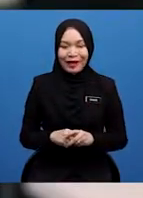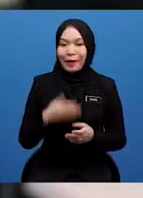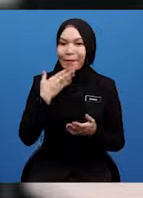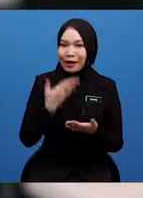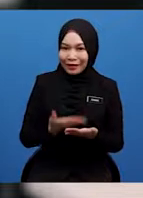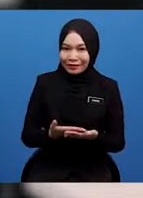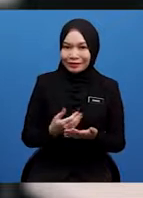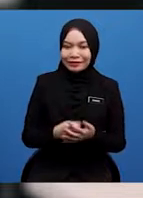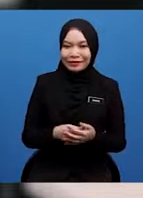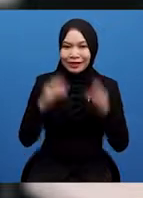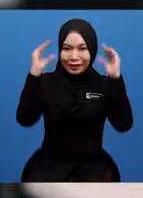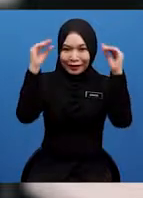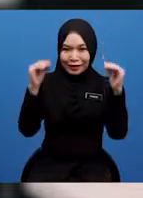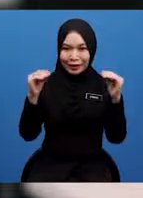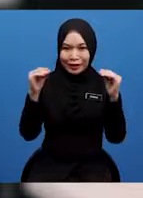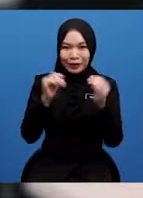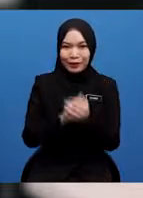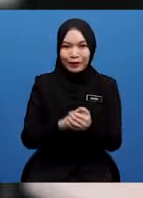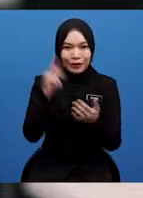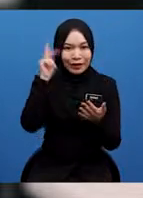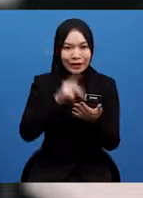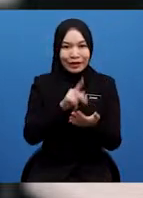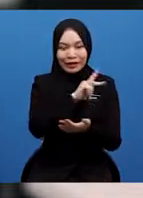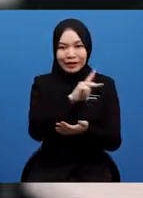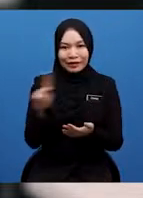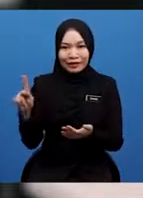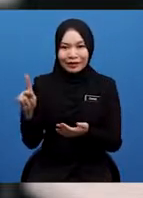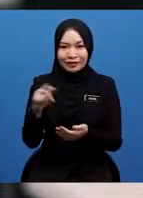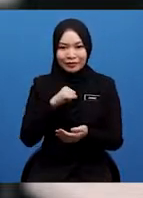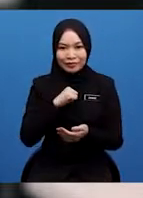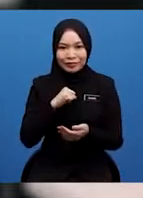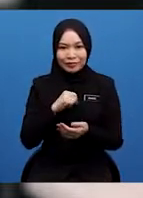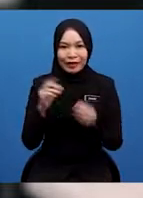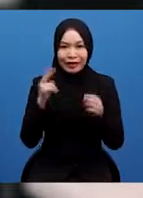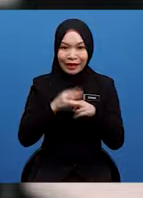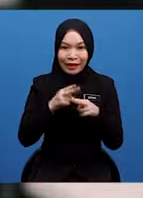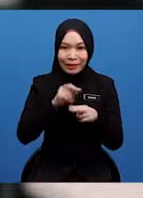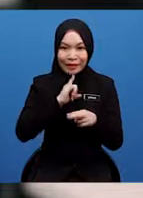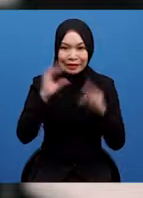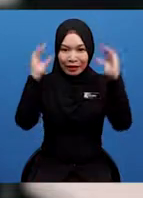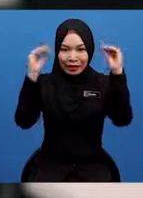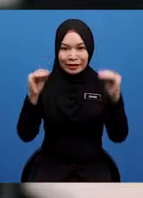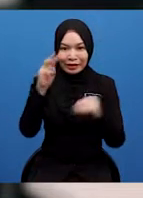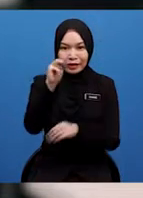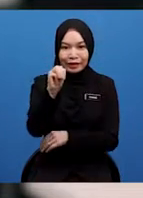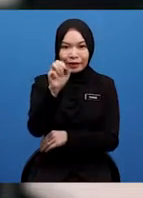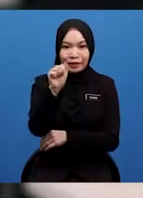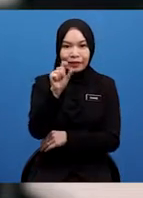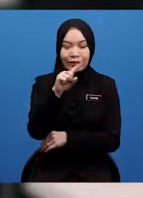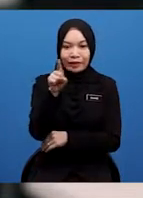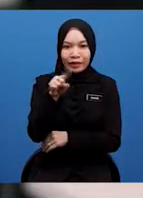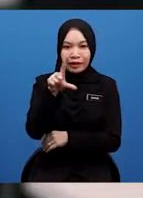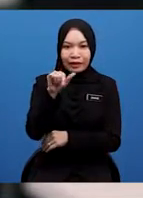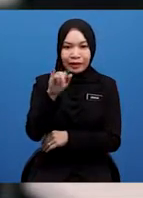Baik, cikgu perkenalkan diri dahulu. Nama cikgu ialah Cikgu Mazlina binti Mat